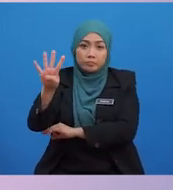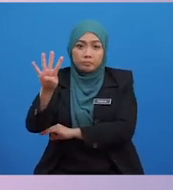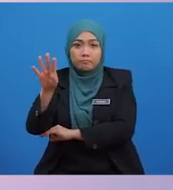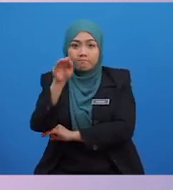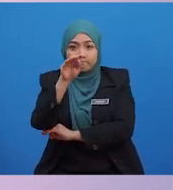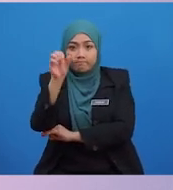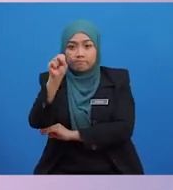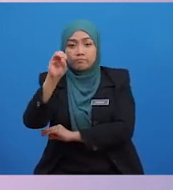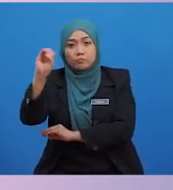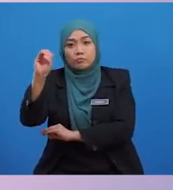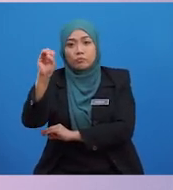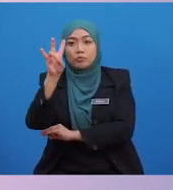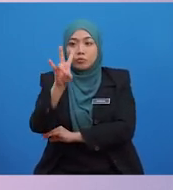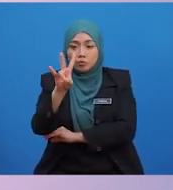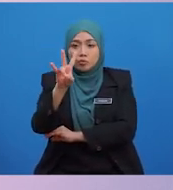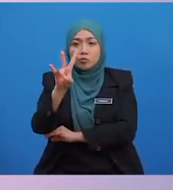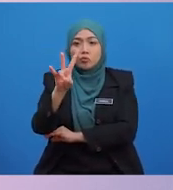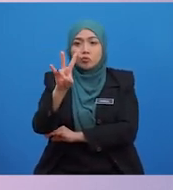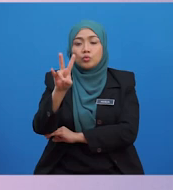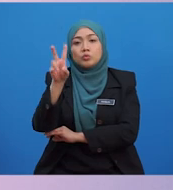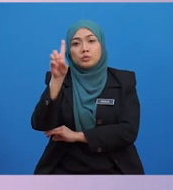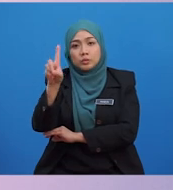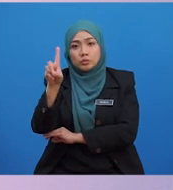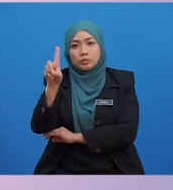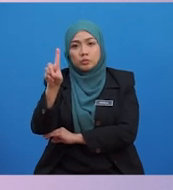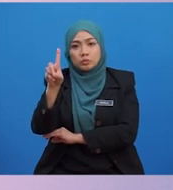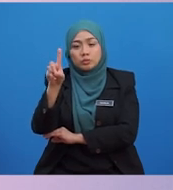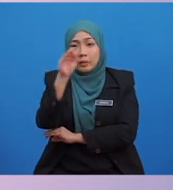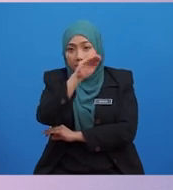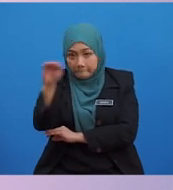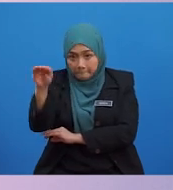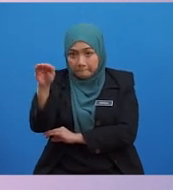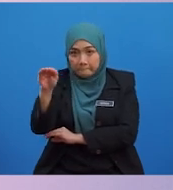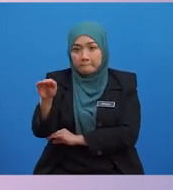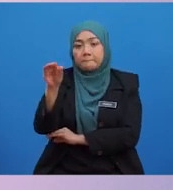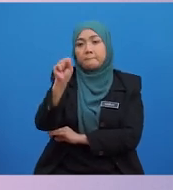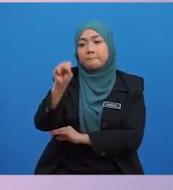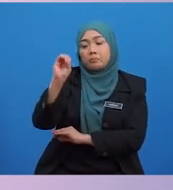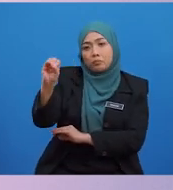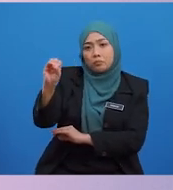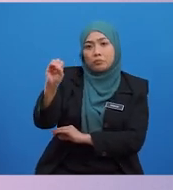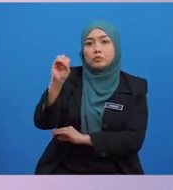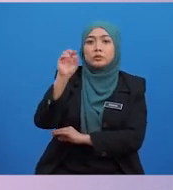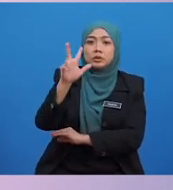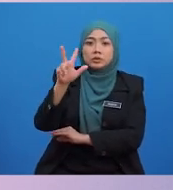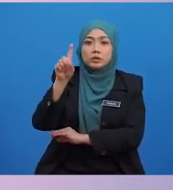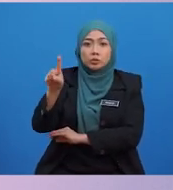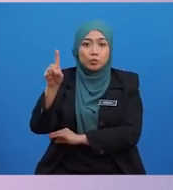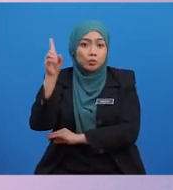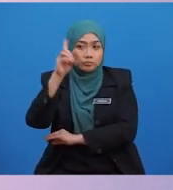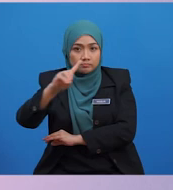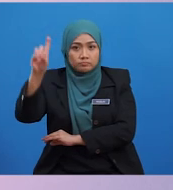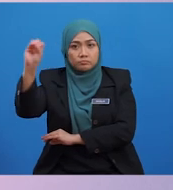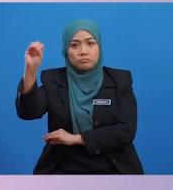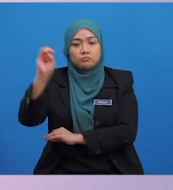7° persay 52413 gajah Oke tekan Kak Lite kita